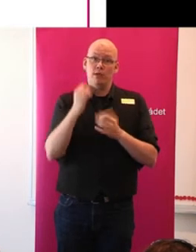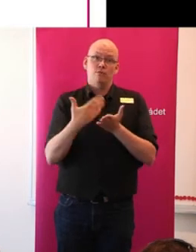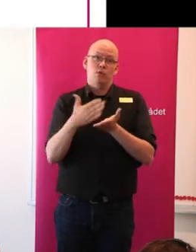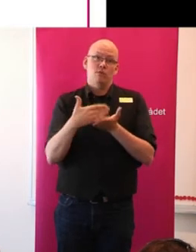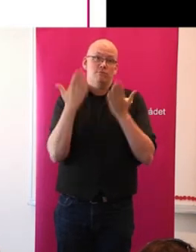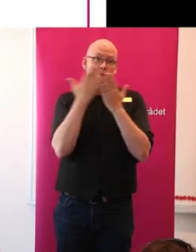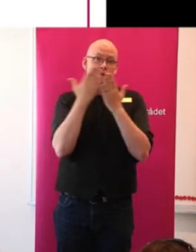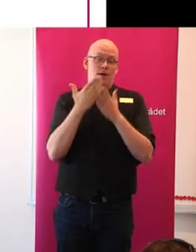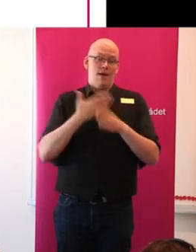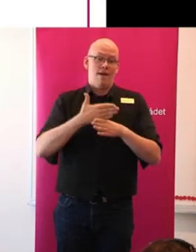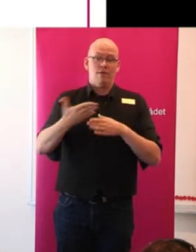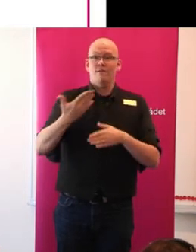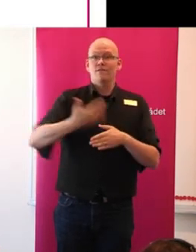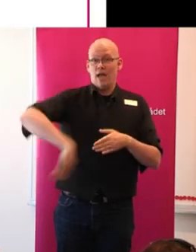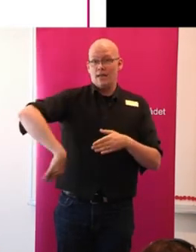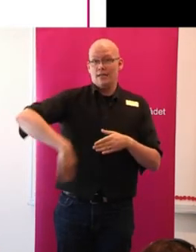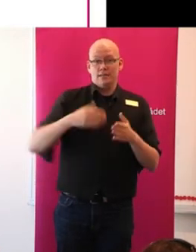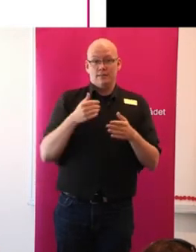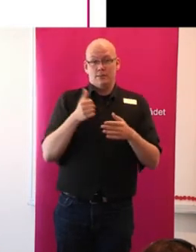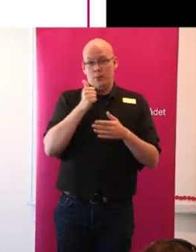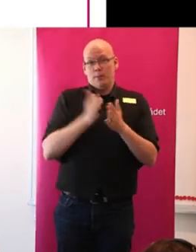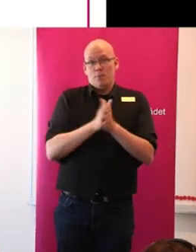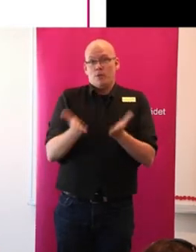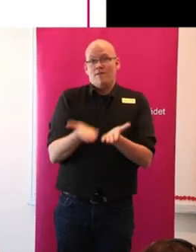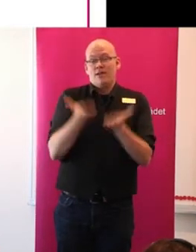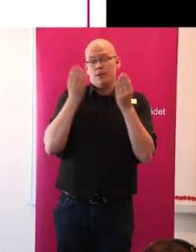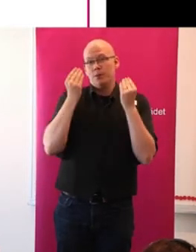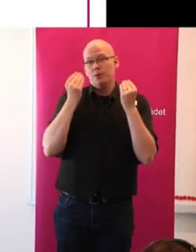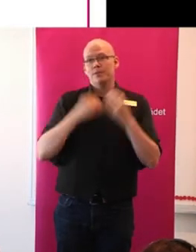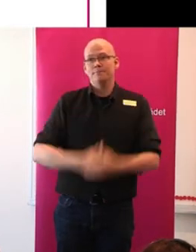vidare efter den här studiemotiverande kursen.